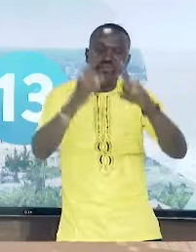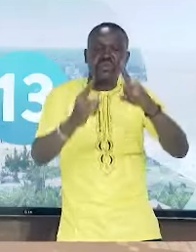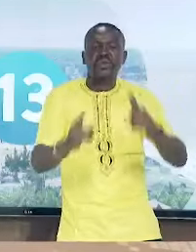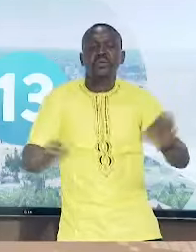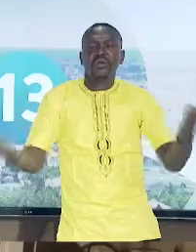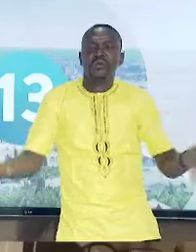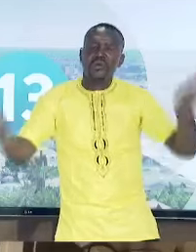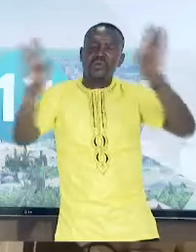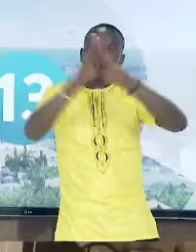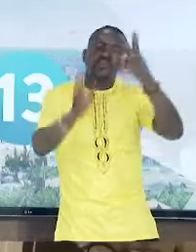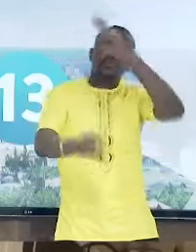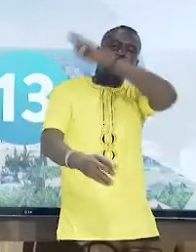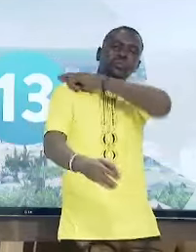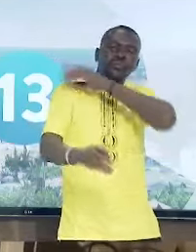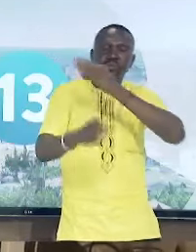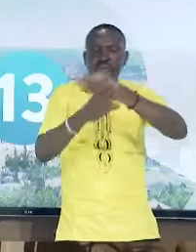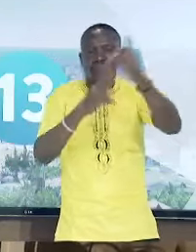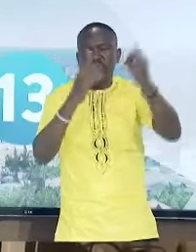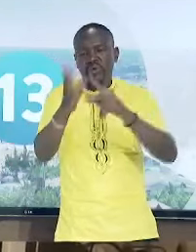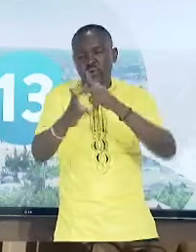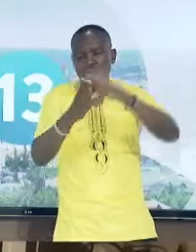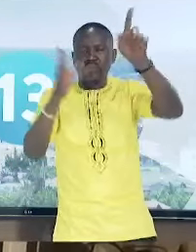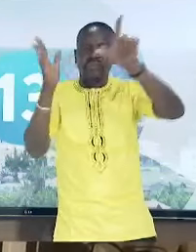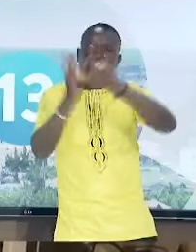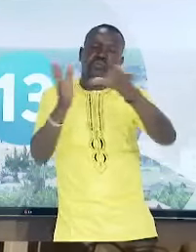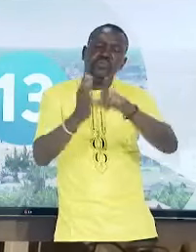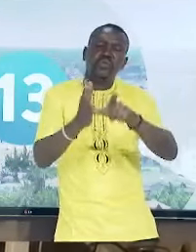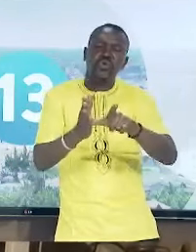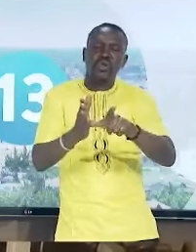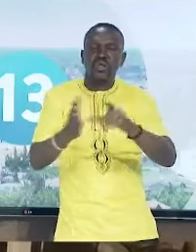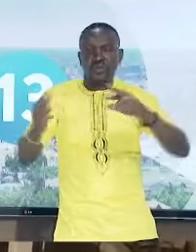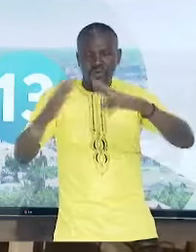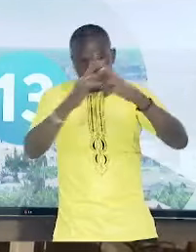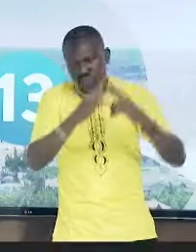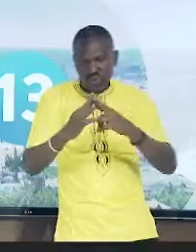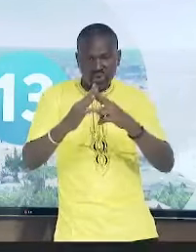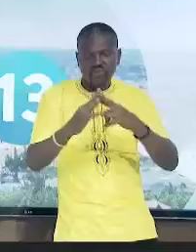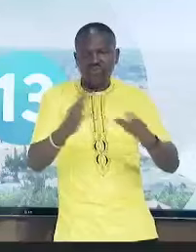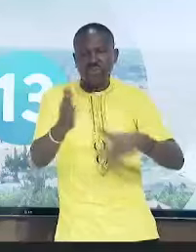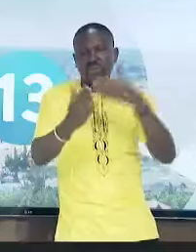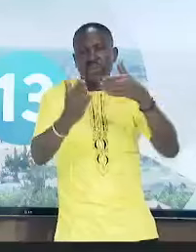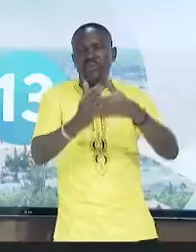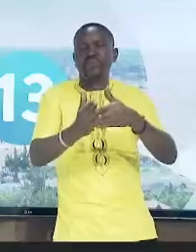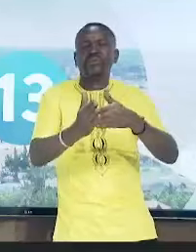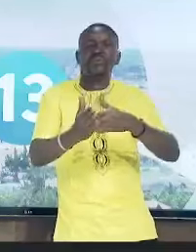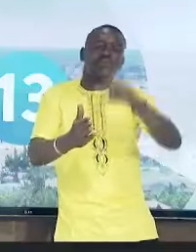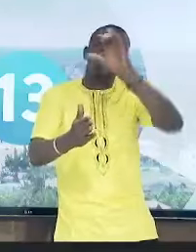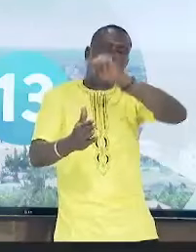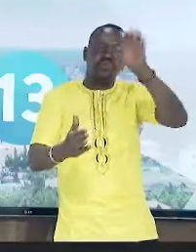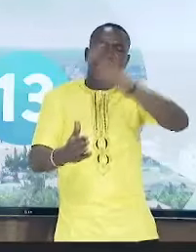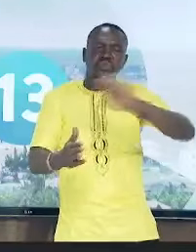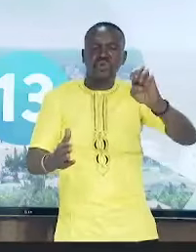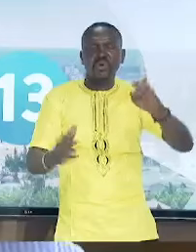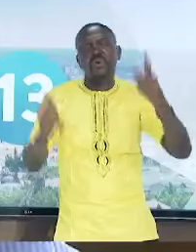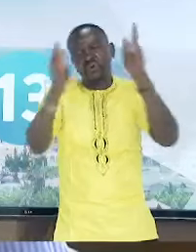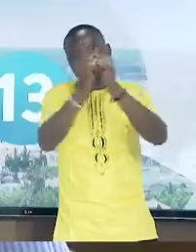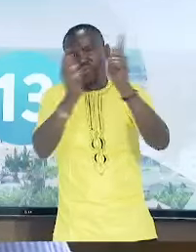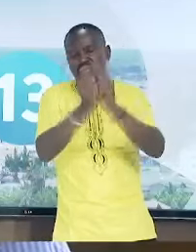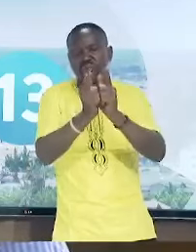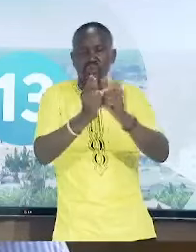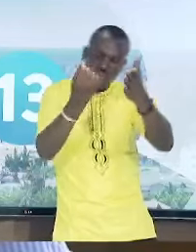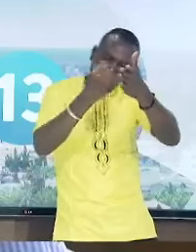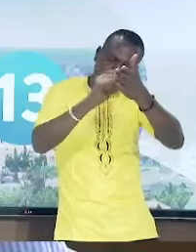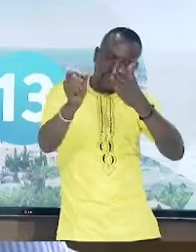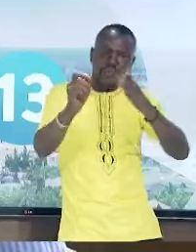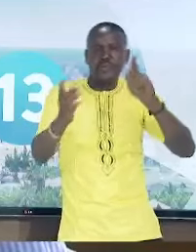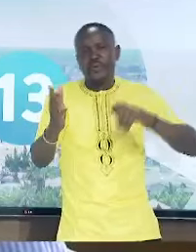les responsables de la formation des personnels des collectivités territoriales à l'ENAM. Cette session d'homologation s'inscrit dans le